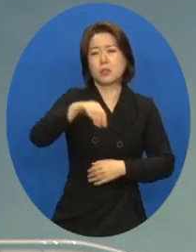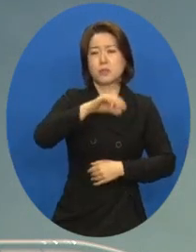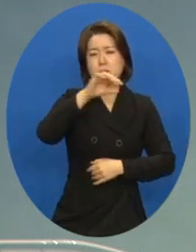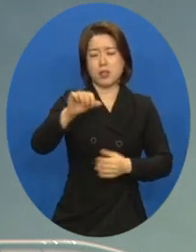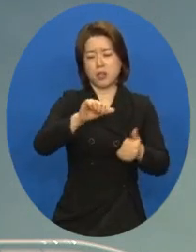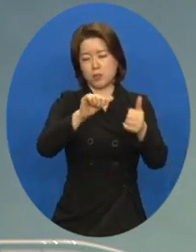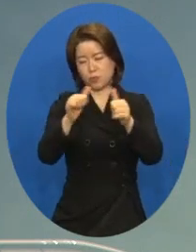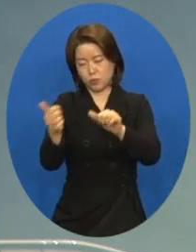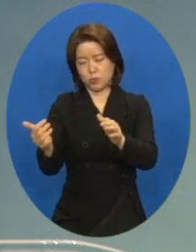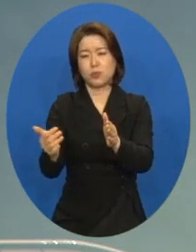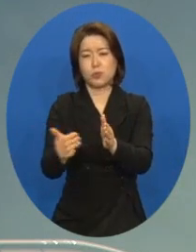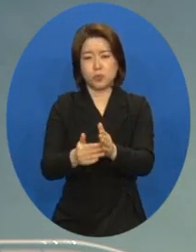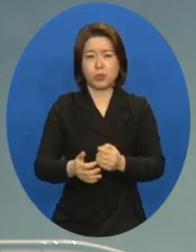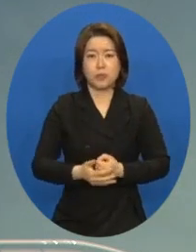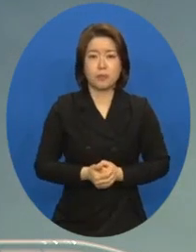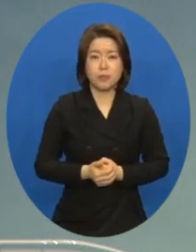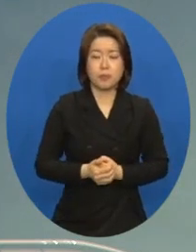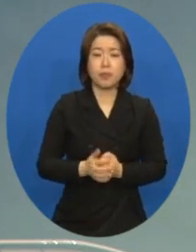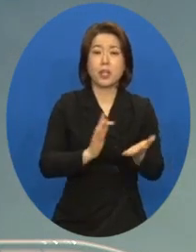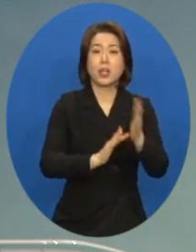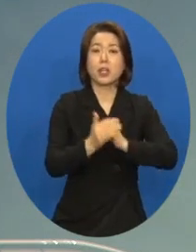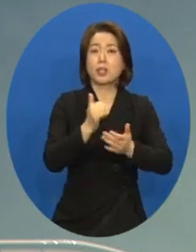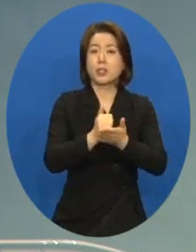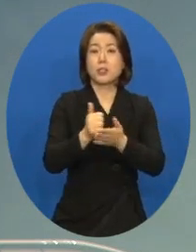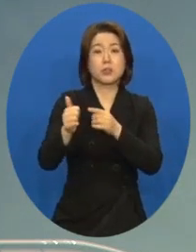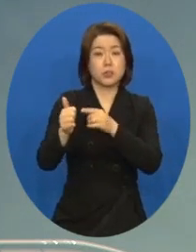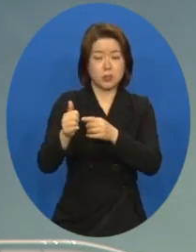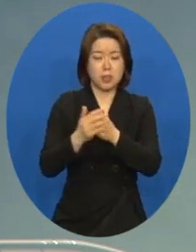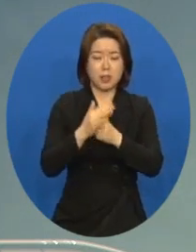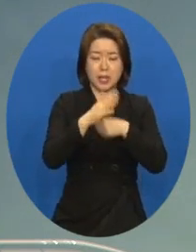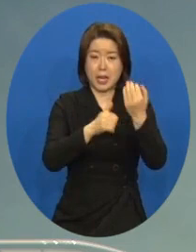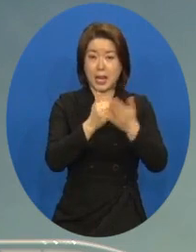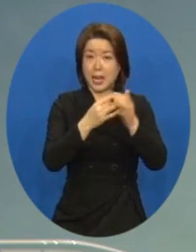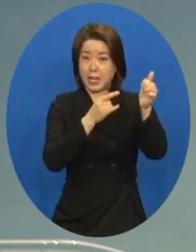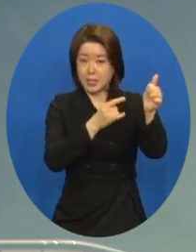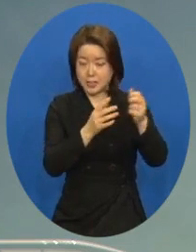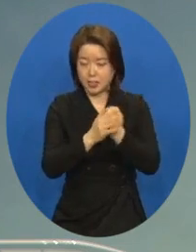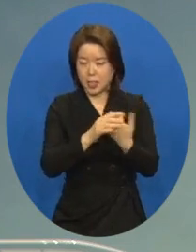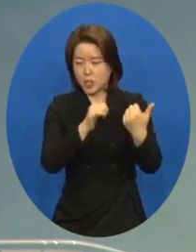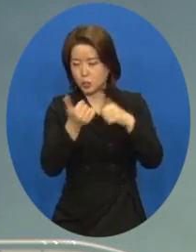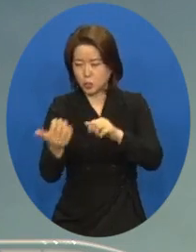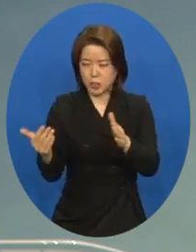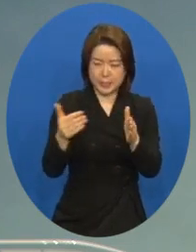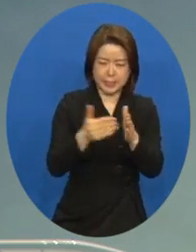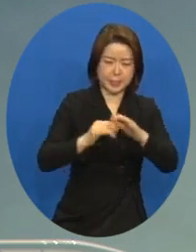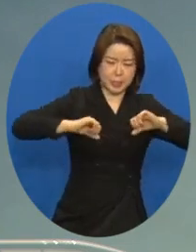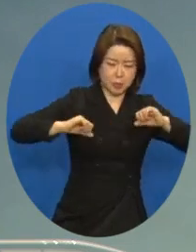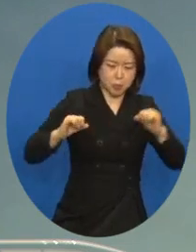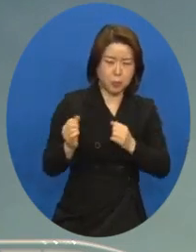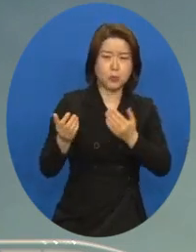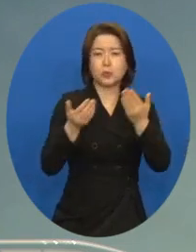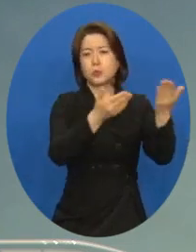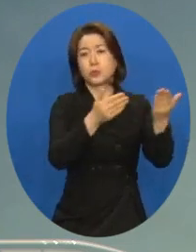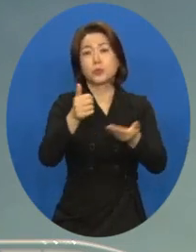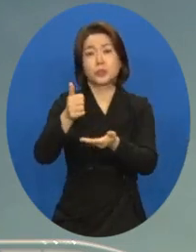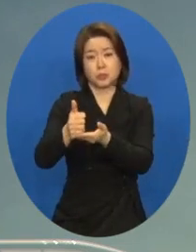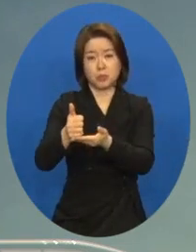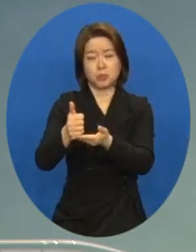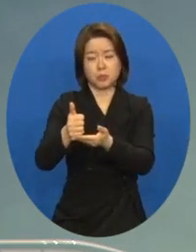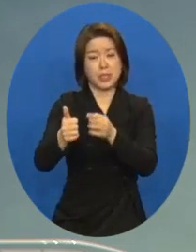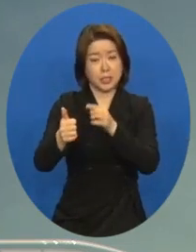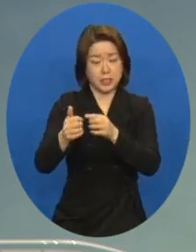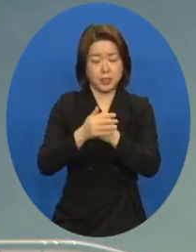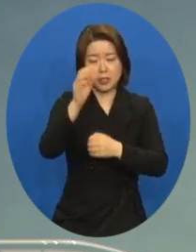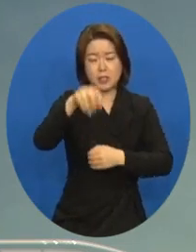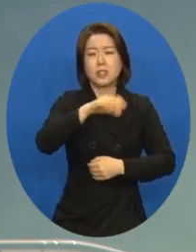죽으십니다. 예수님 그분이 하나님께 죽기까지 복종하신 분입니다. 이것이